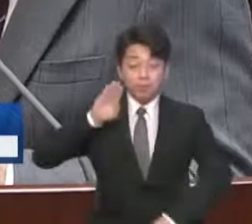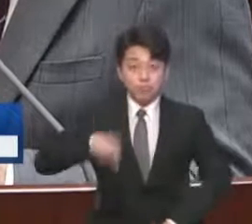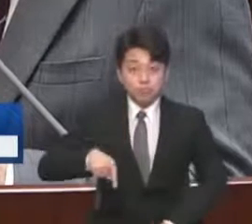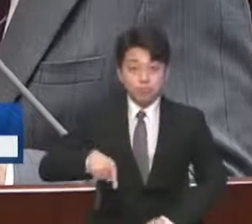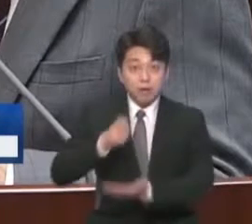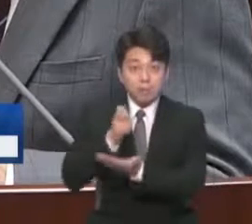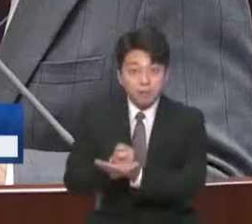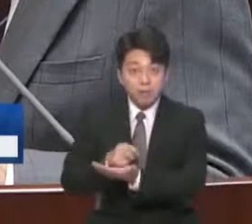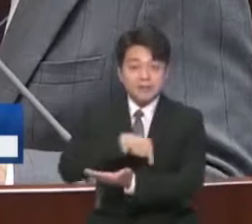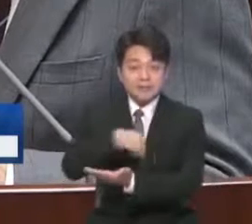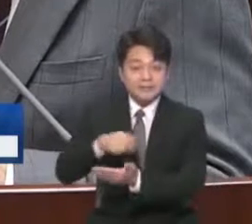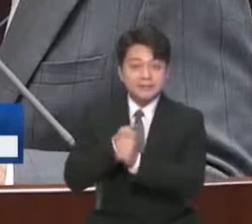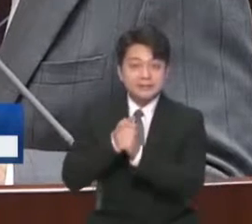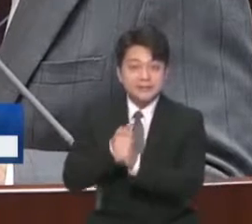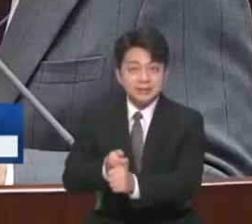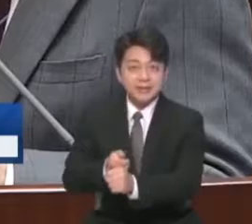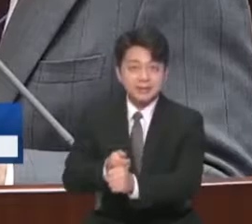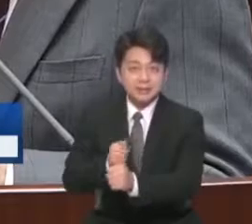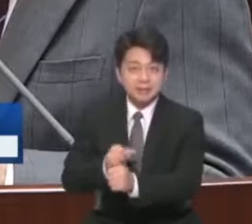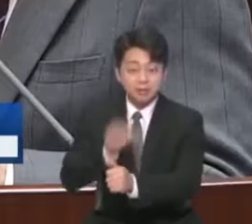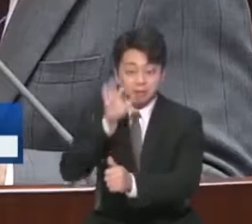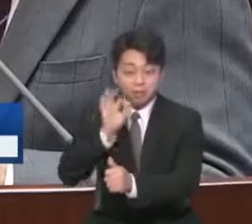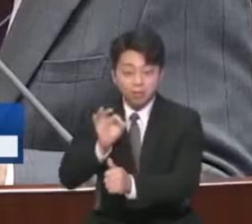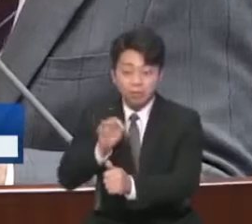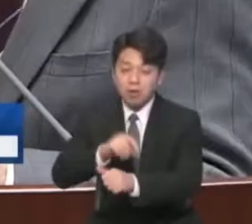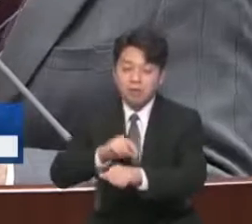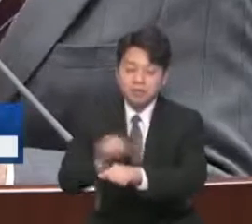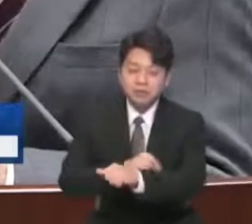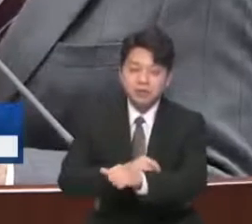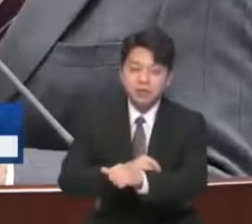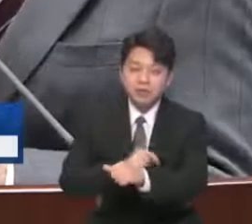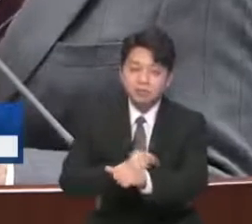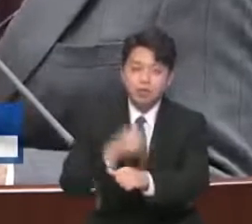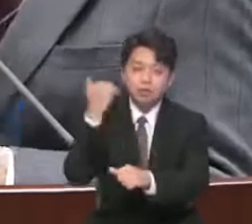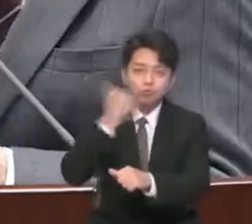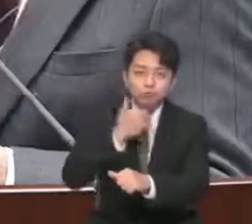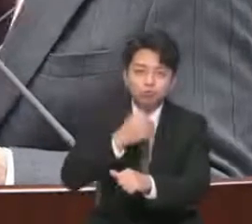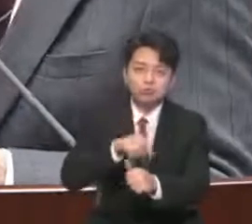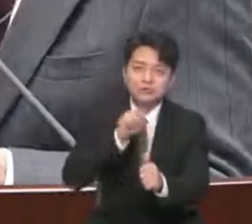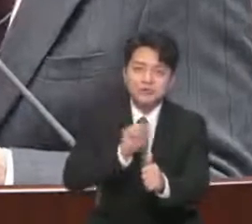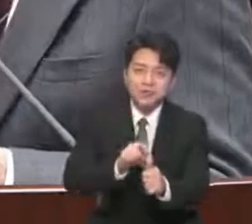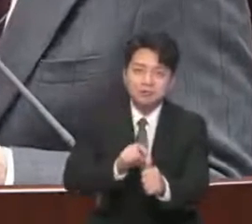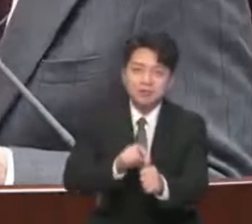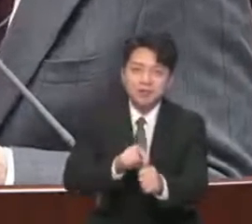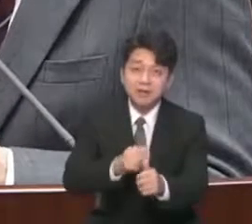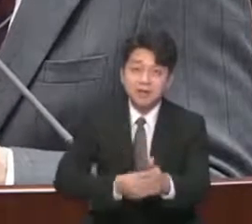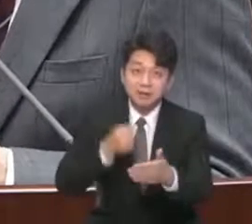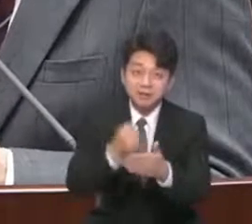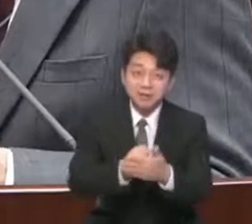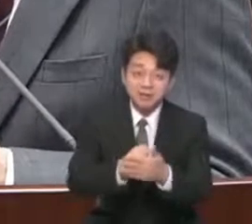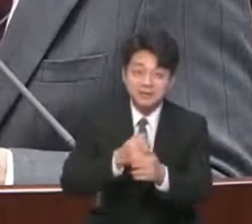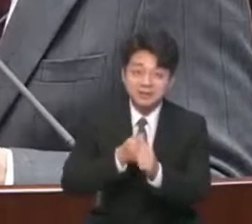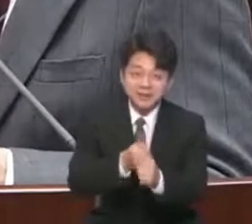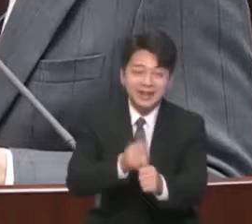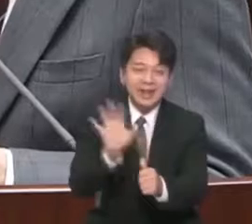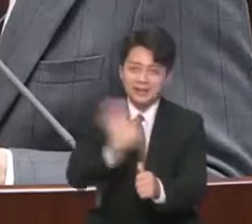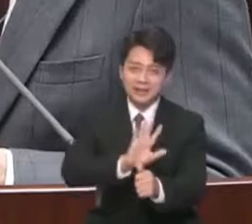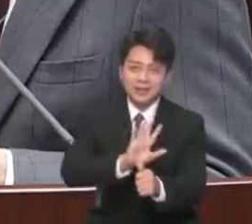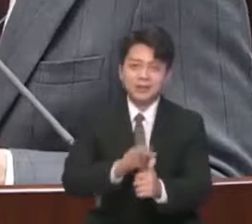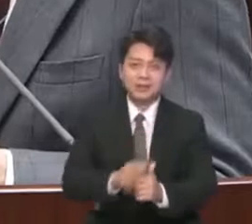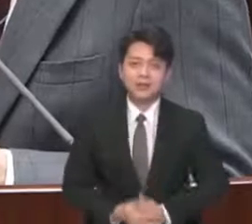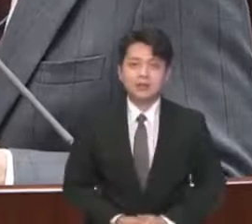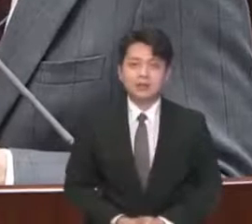훈령은 어떤 특정 병사를 대상으로 해가지고 적용하는 규정이 아니고 우리 이 군에